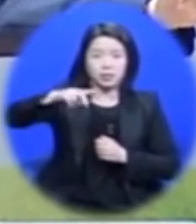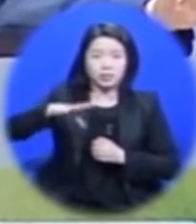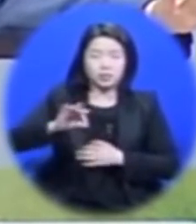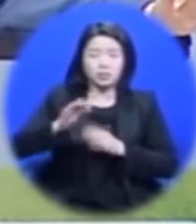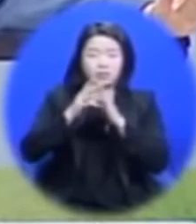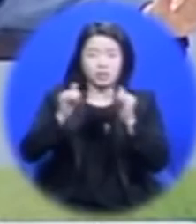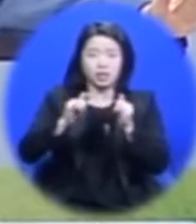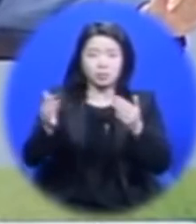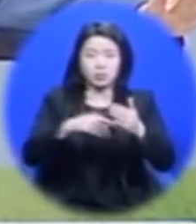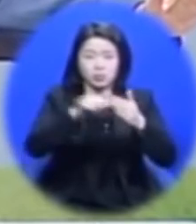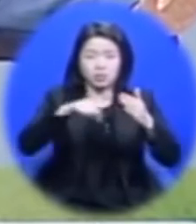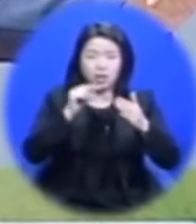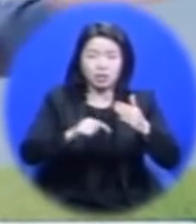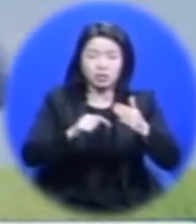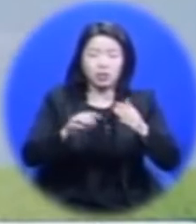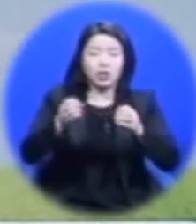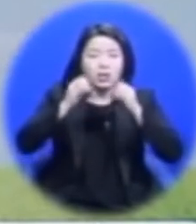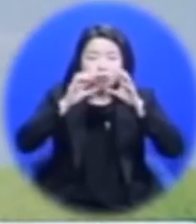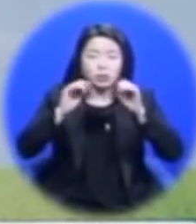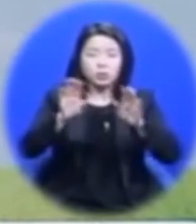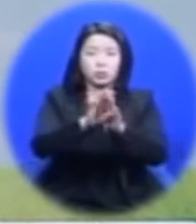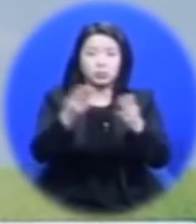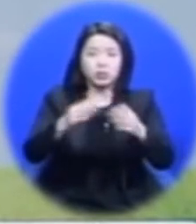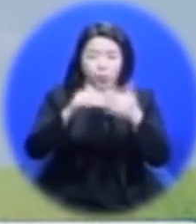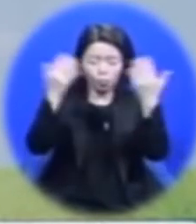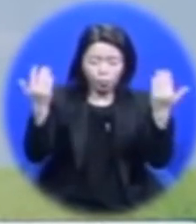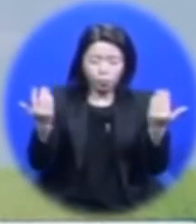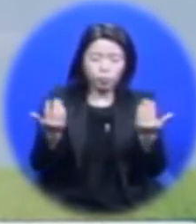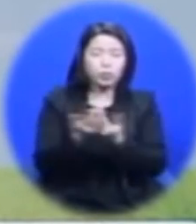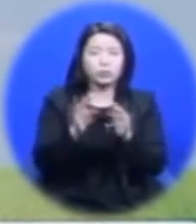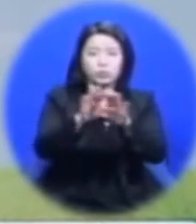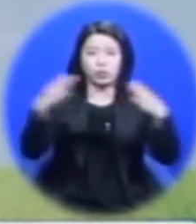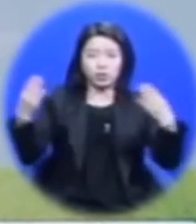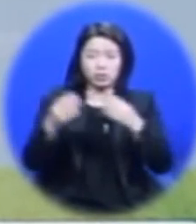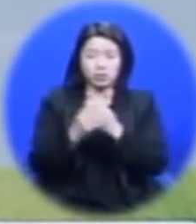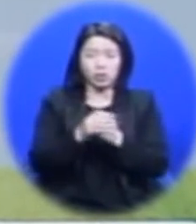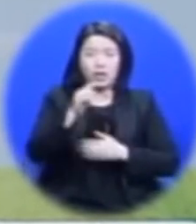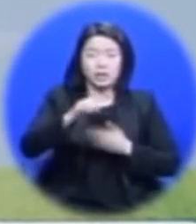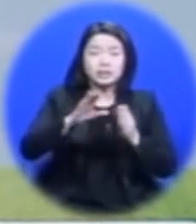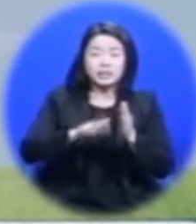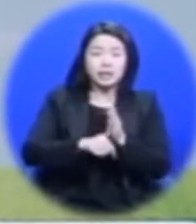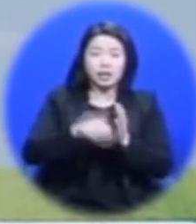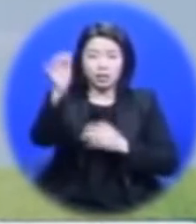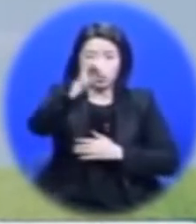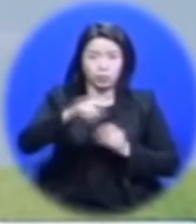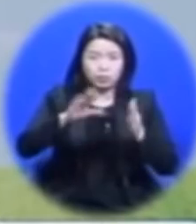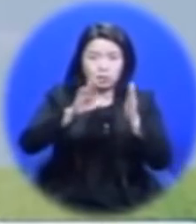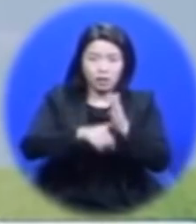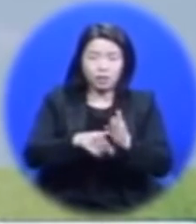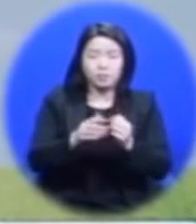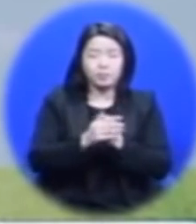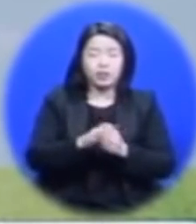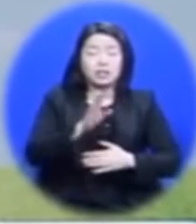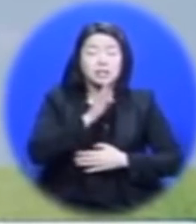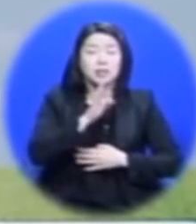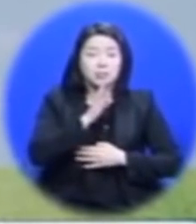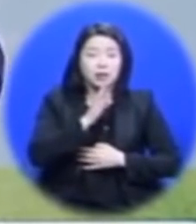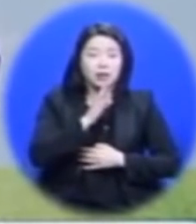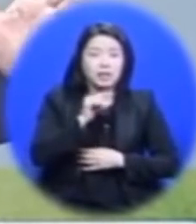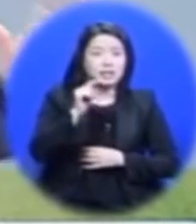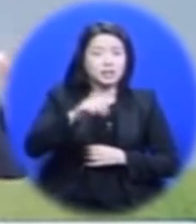열렸어요. 세상에 이런 데가 다 있다. 그때 당시 조선시대 때 이건 정말